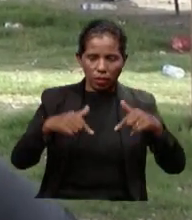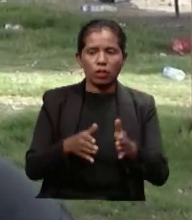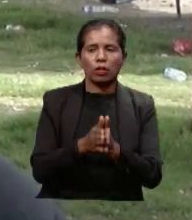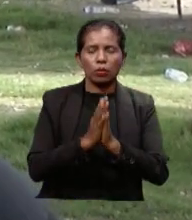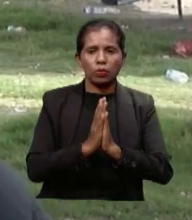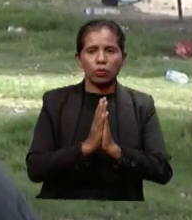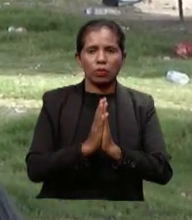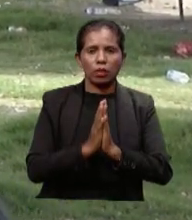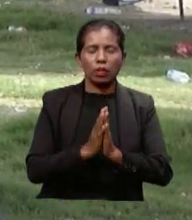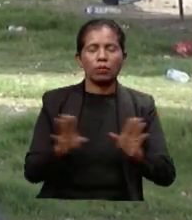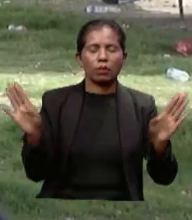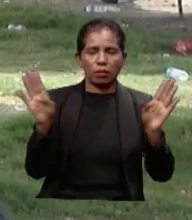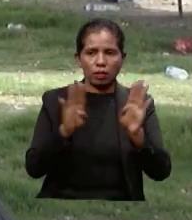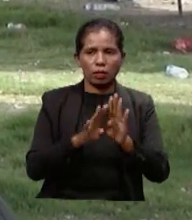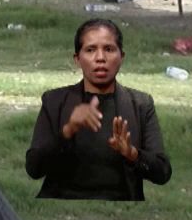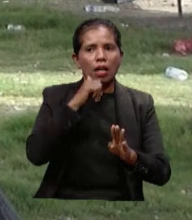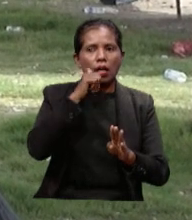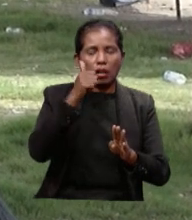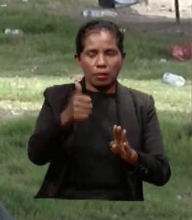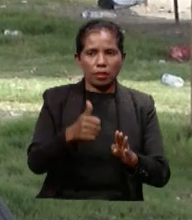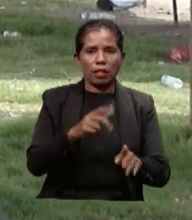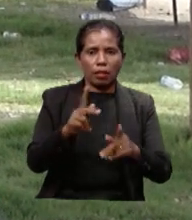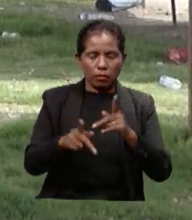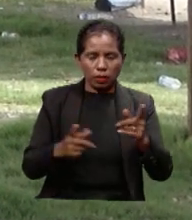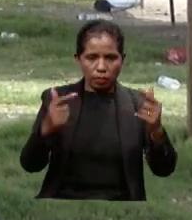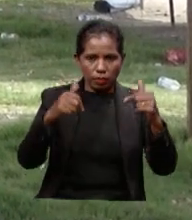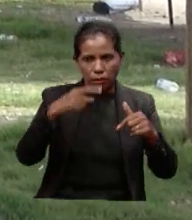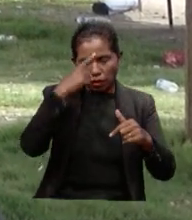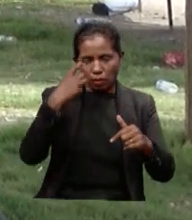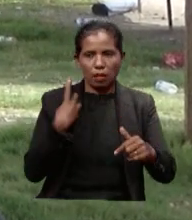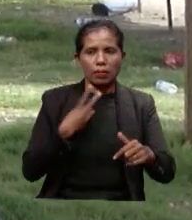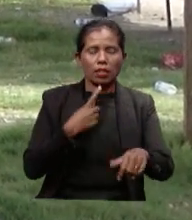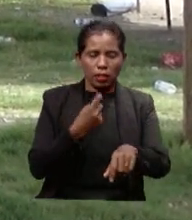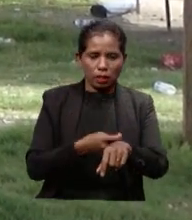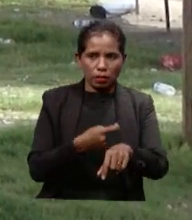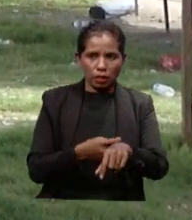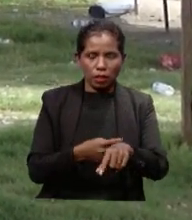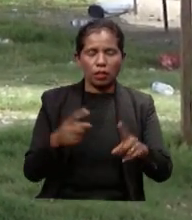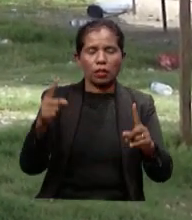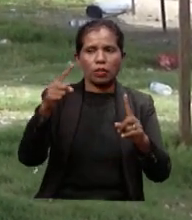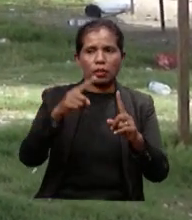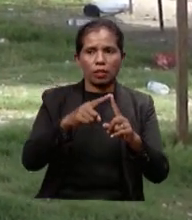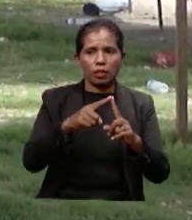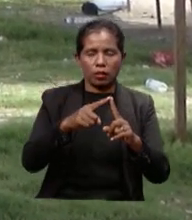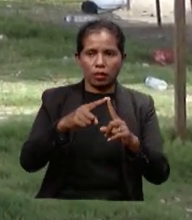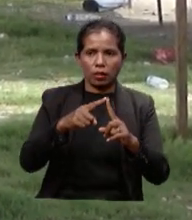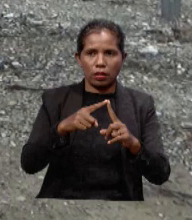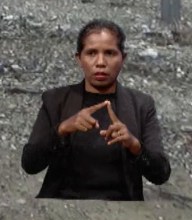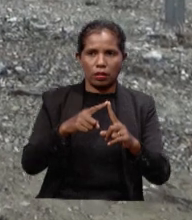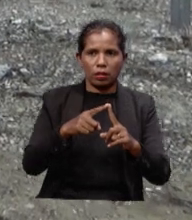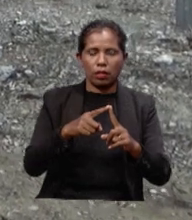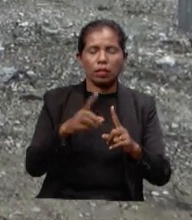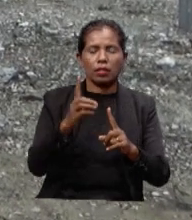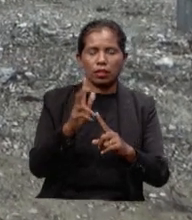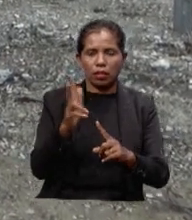duta ketang afatin ane abang sira mas balu saya main tambah amine tempu ne saya tau kira saya di 30-31